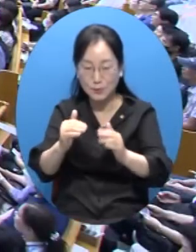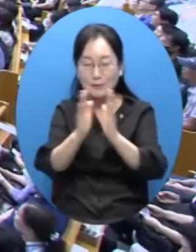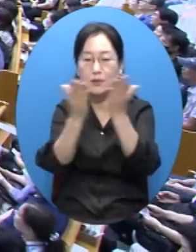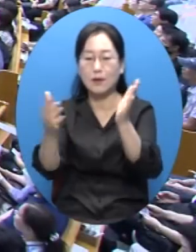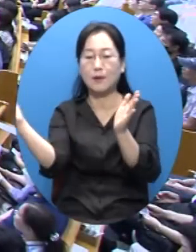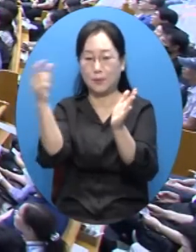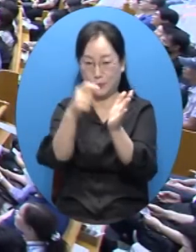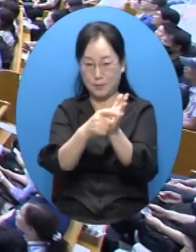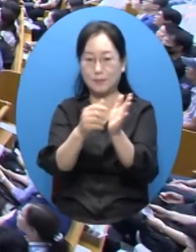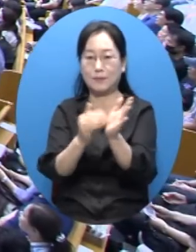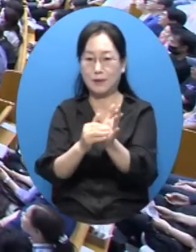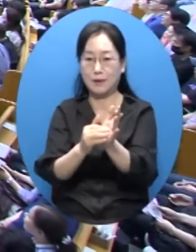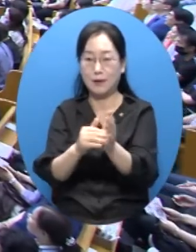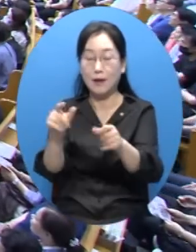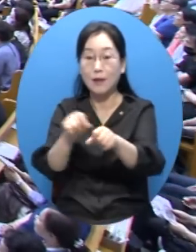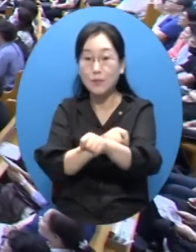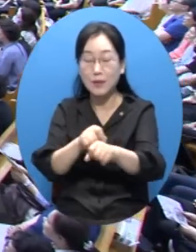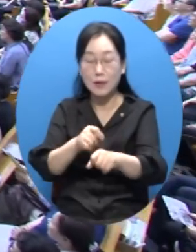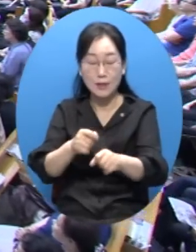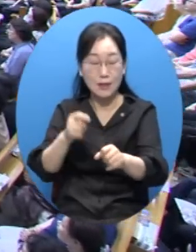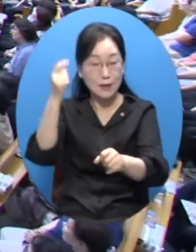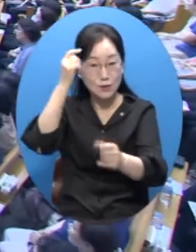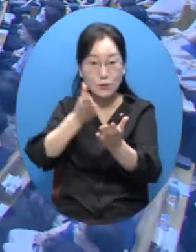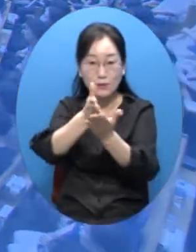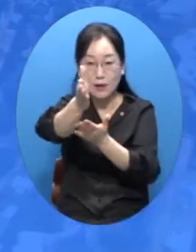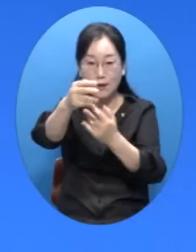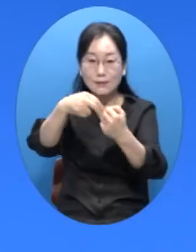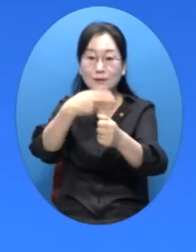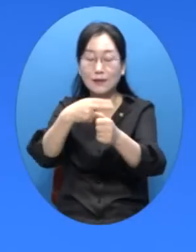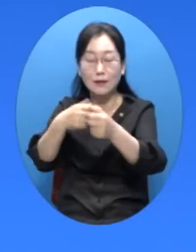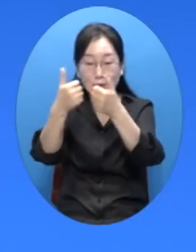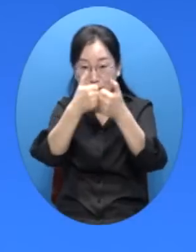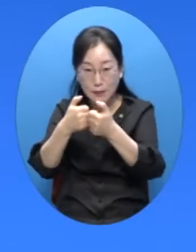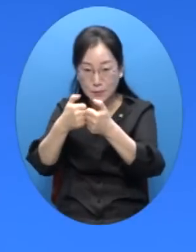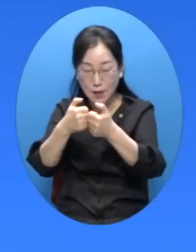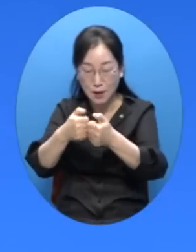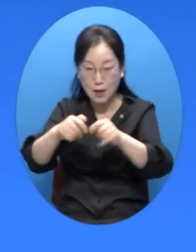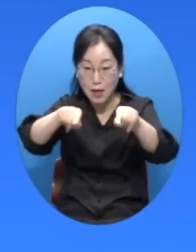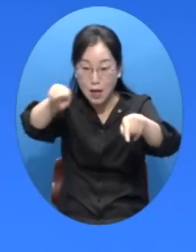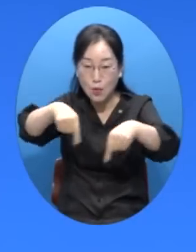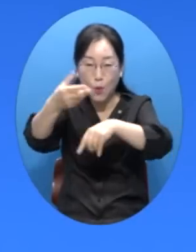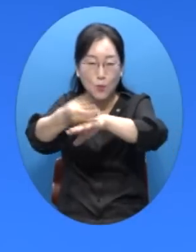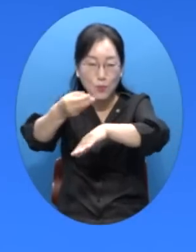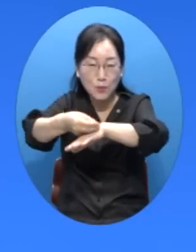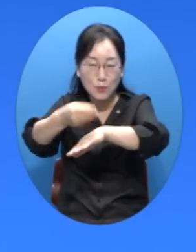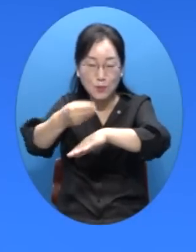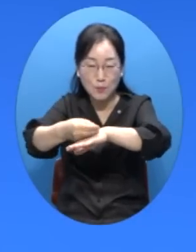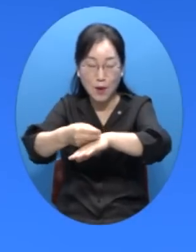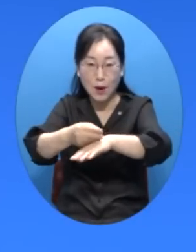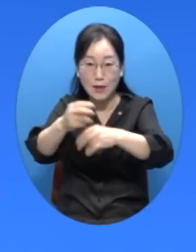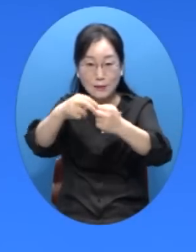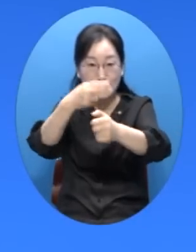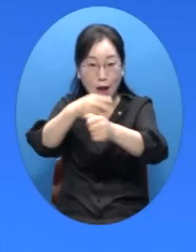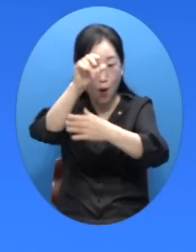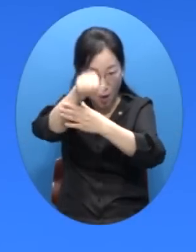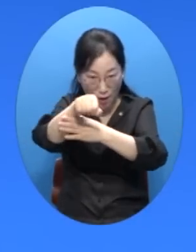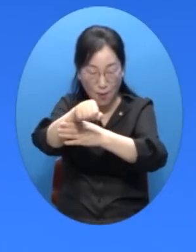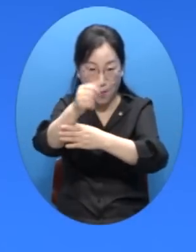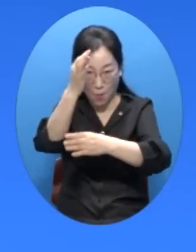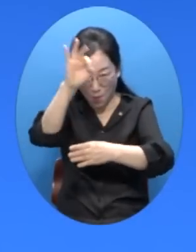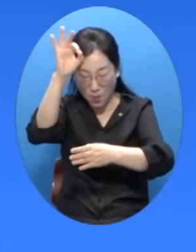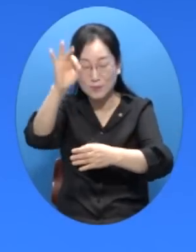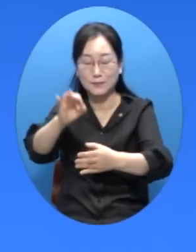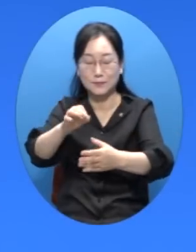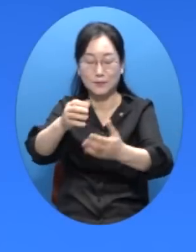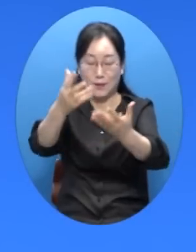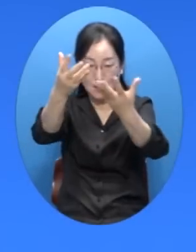특별히 정신과 의사랑 상담하면서 녹음을 다 해가지고 의사의 허락을 받고 그 녹음한 내용을 다